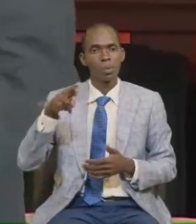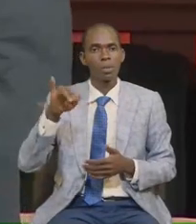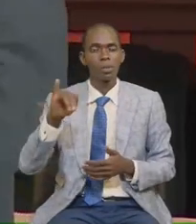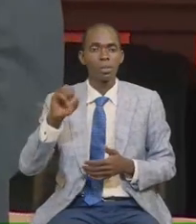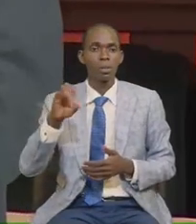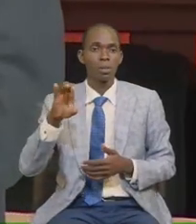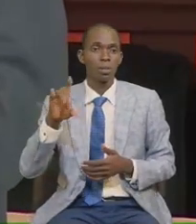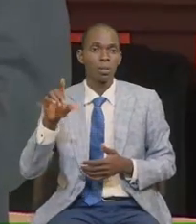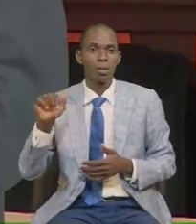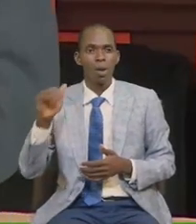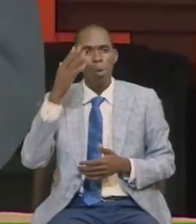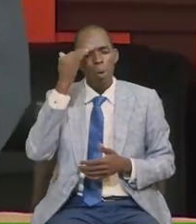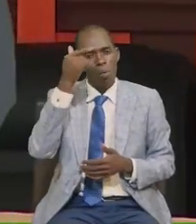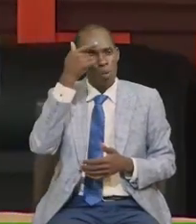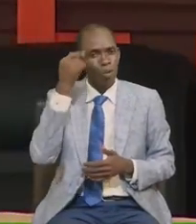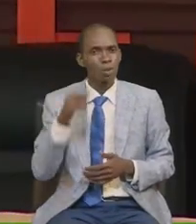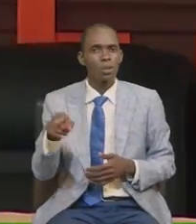même métier.